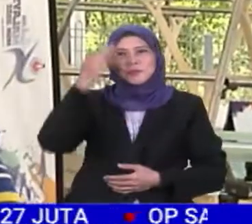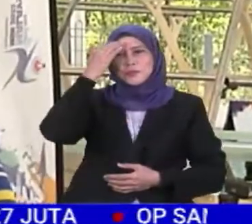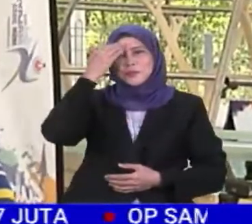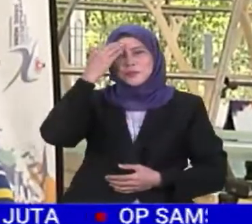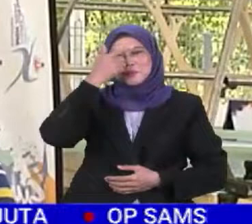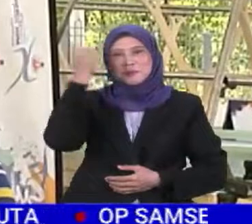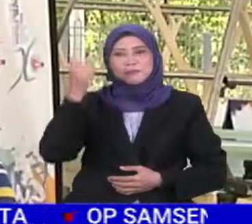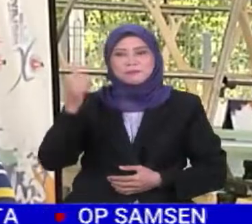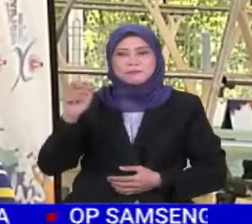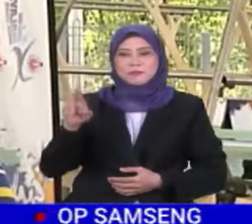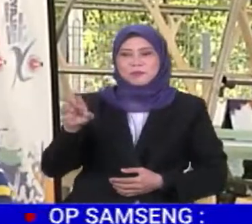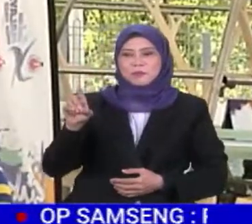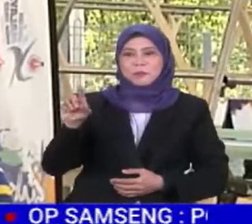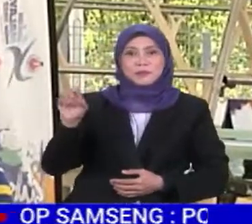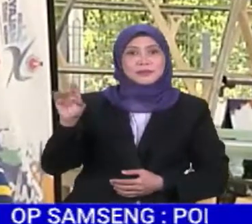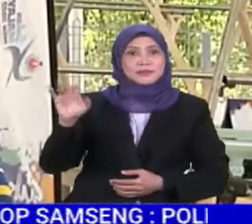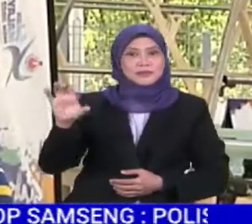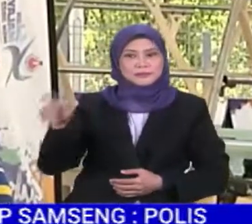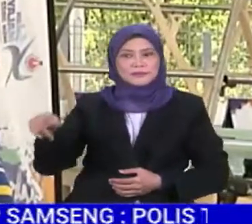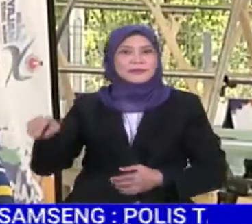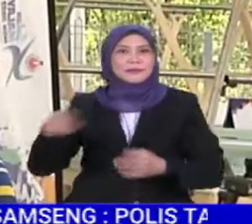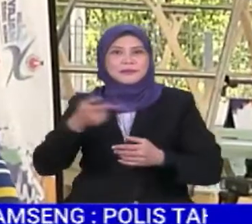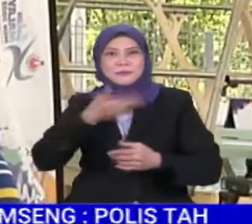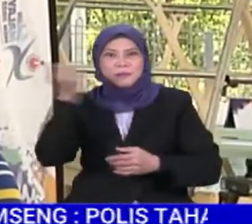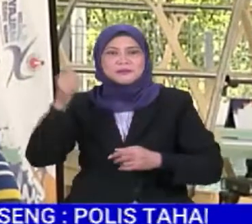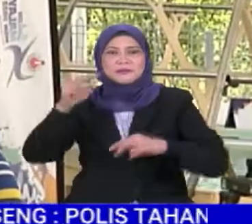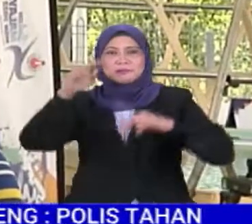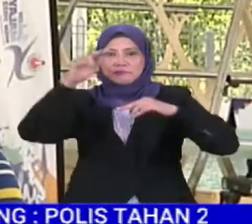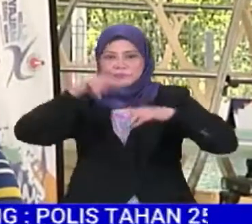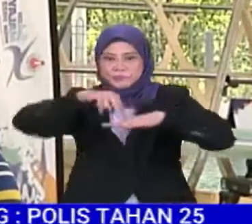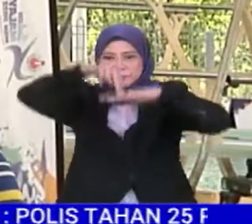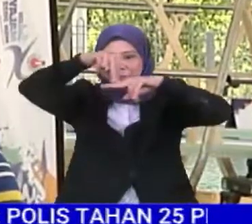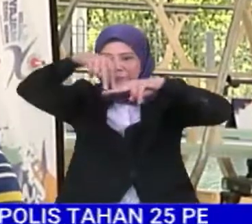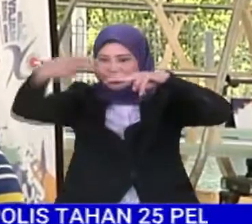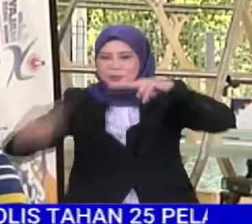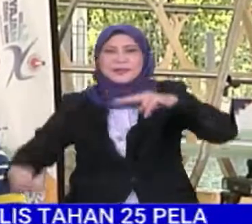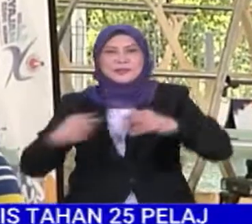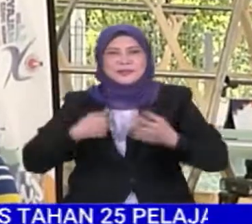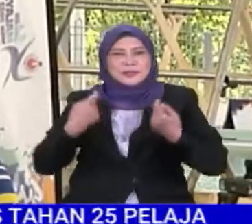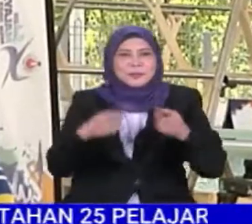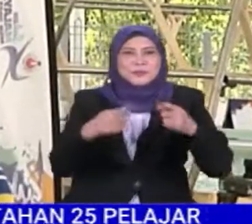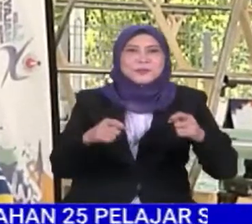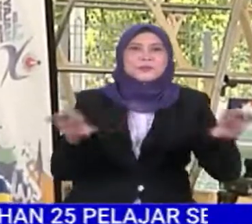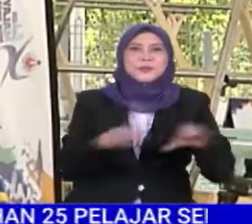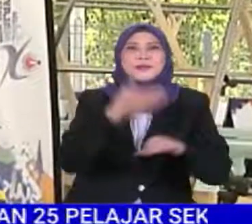Roddick punya dive difficulty lagi tinggi daripada saya, jadi saya buat lagi cantik daripada dia lah.